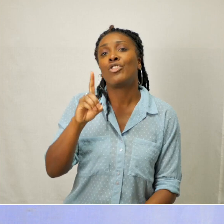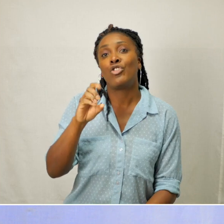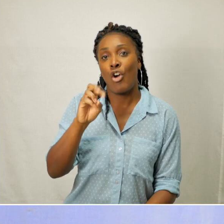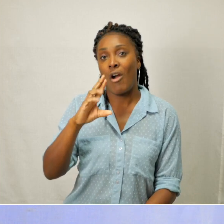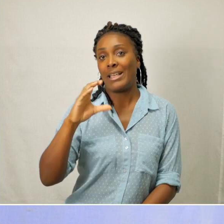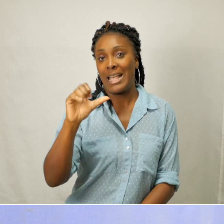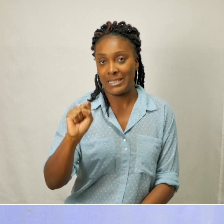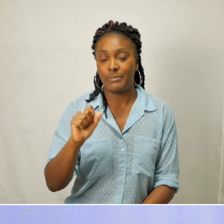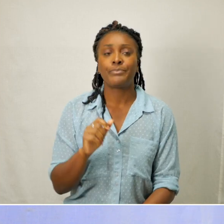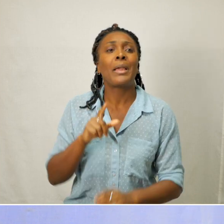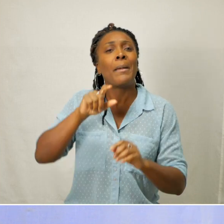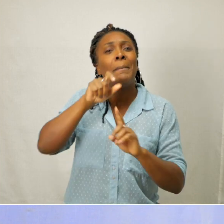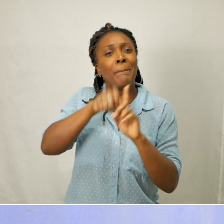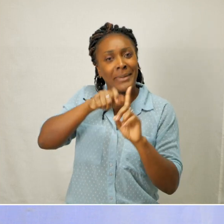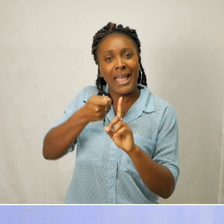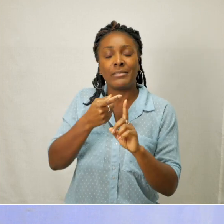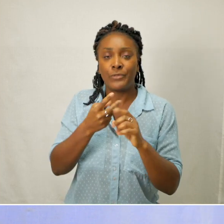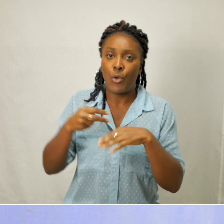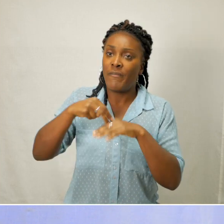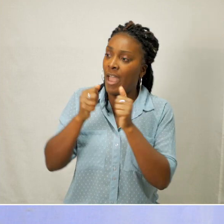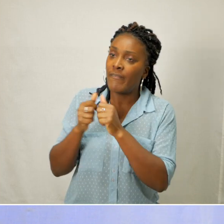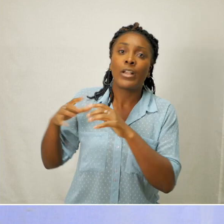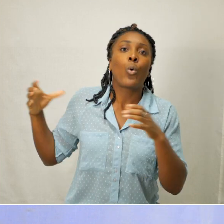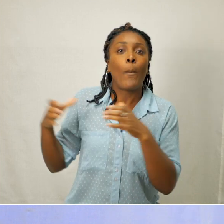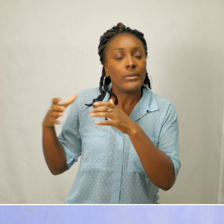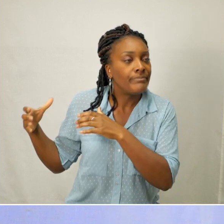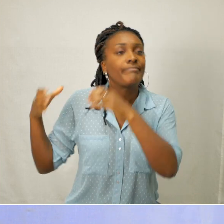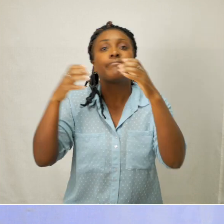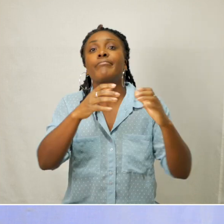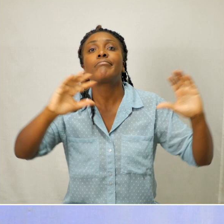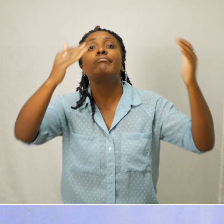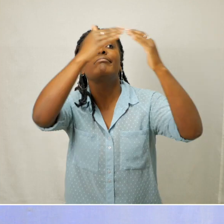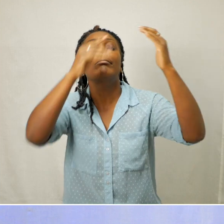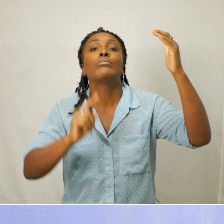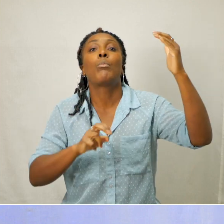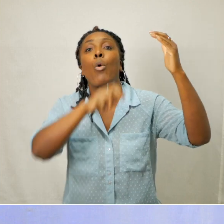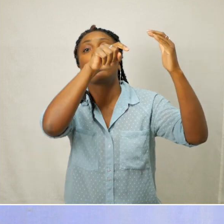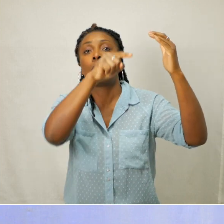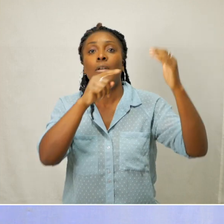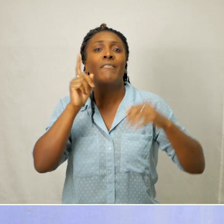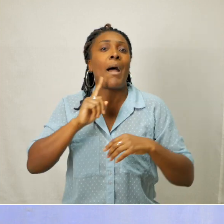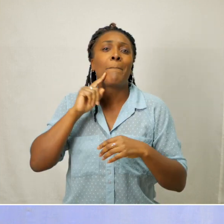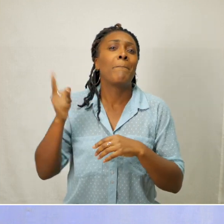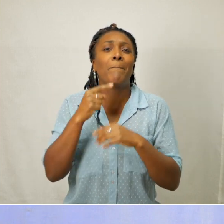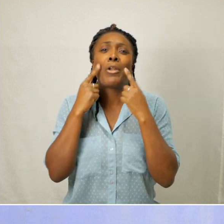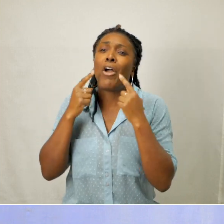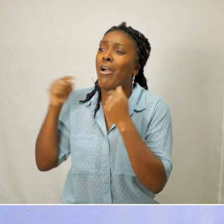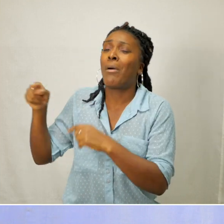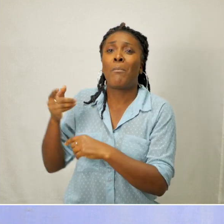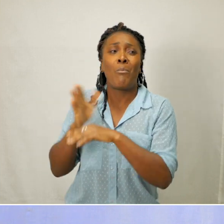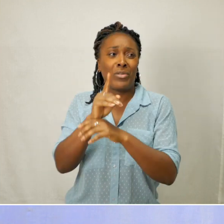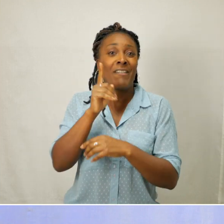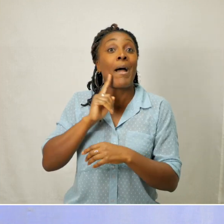leva et partit avec ses hommes. Lorsqu'il fut arrivé, on le conduisit dans la chambre haute. Toutes les veuves l'entourèrent en pleurant et lui montrèrent les tuniques